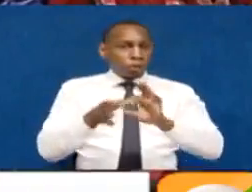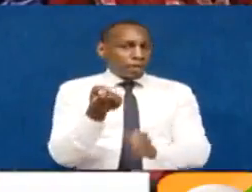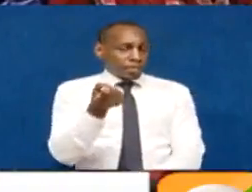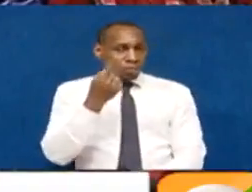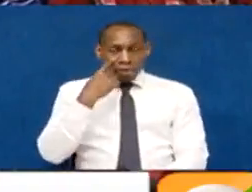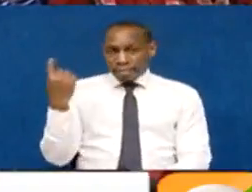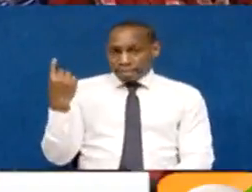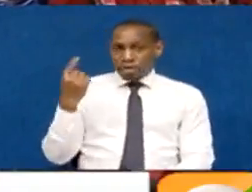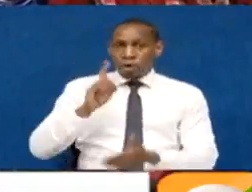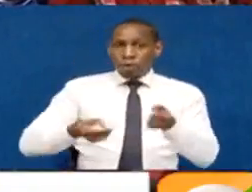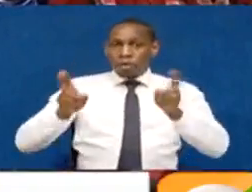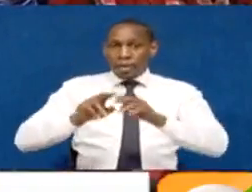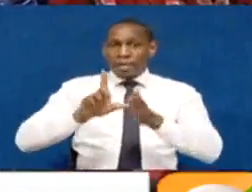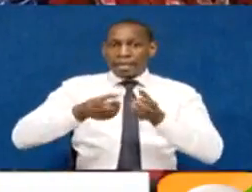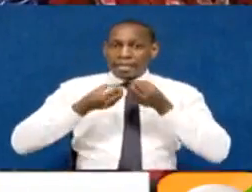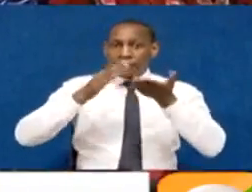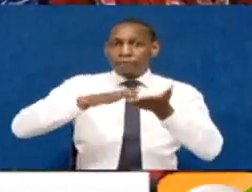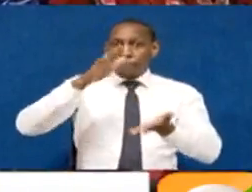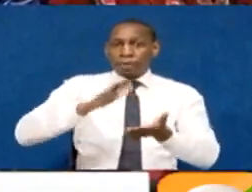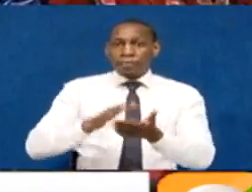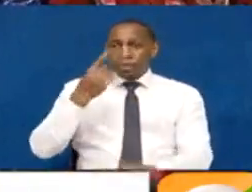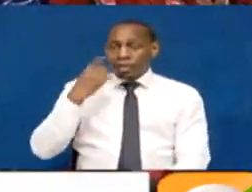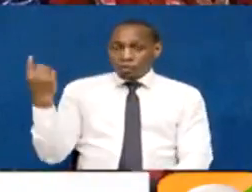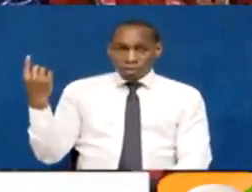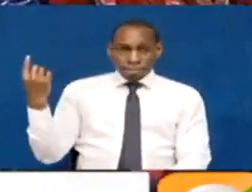tu yaliyokuwa yakijiri, alafu nikufahamishe zaidi.